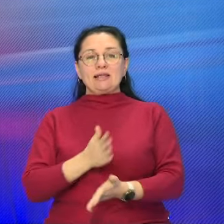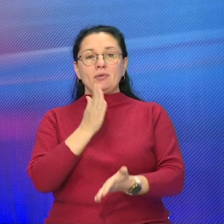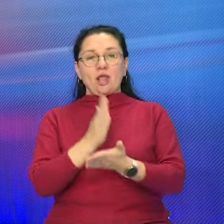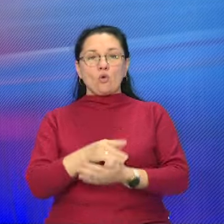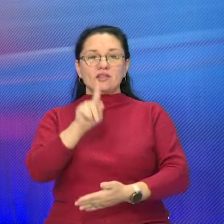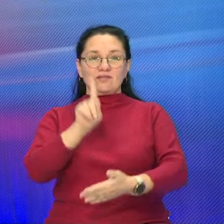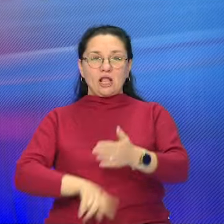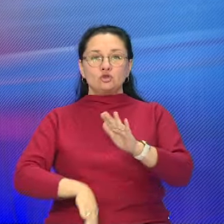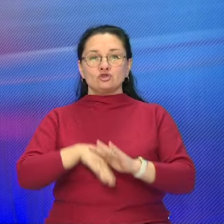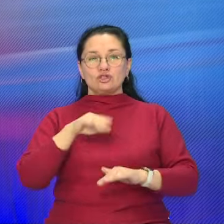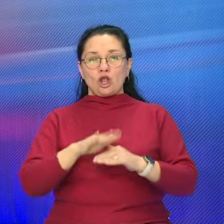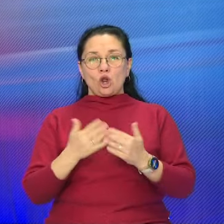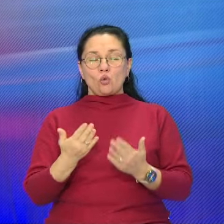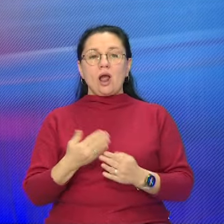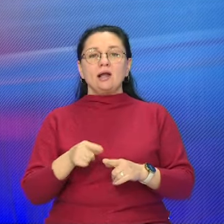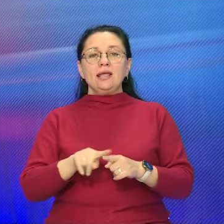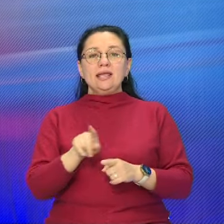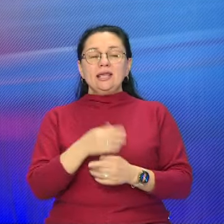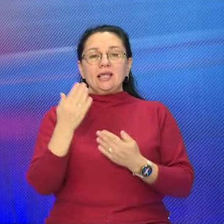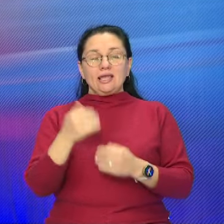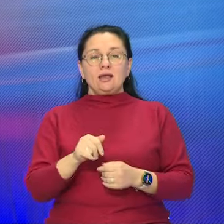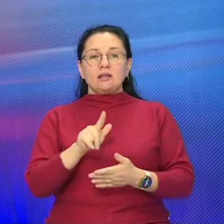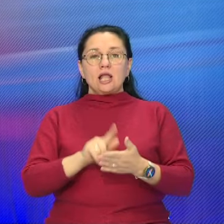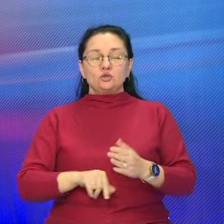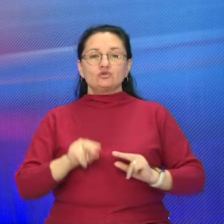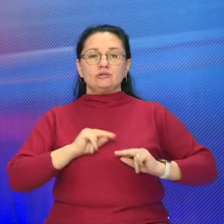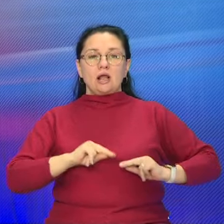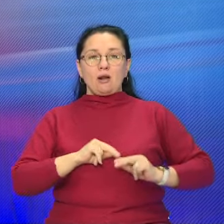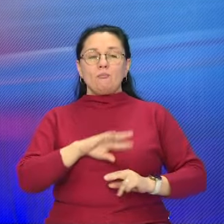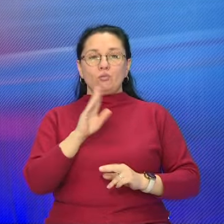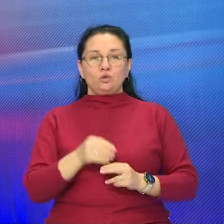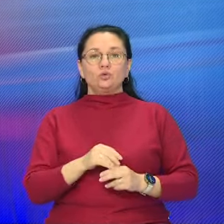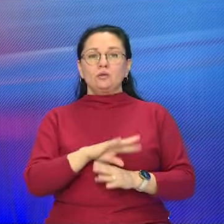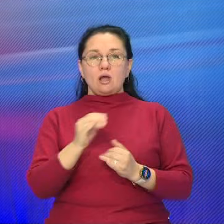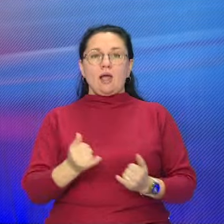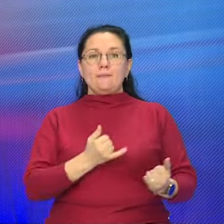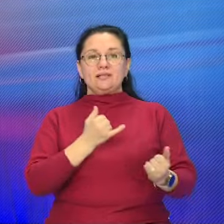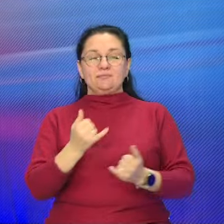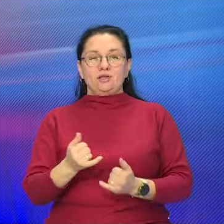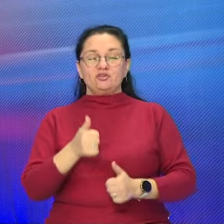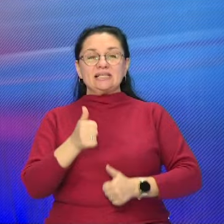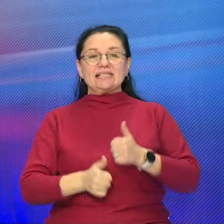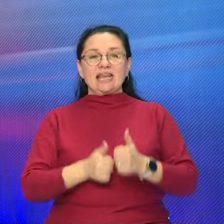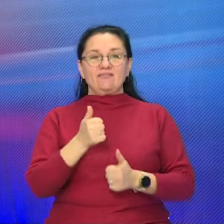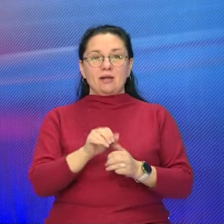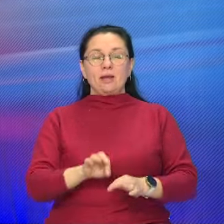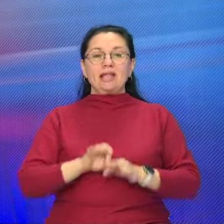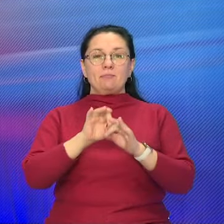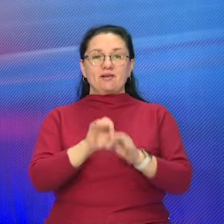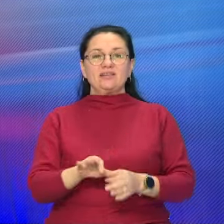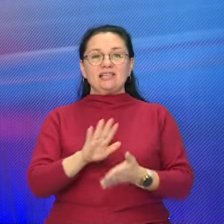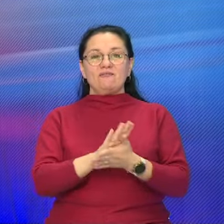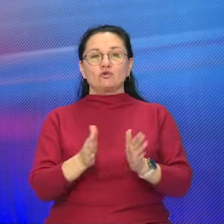надежных руках, и ее экономичная, надежная и устойчивая работа будет, безусловно, обеспечена. Спаборніцтвы праходзілі ва